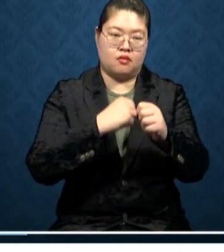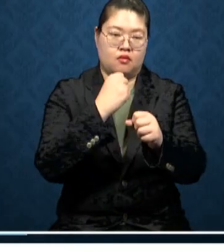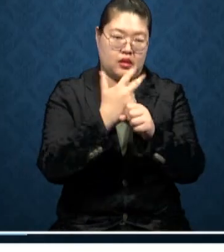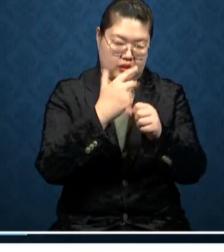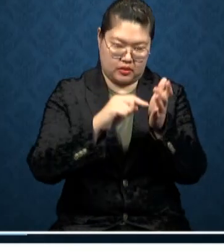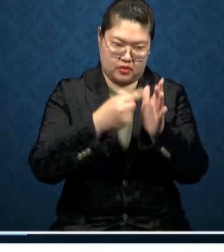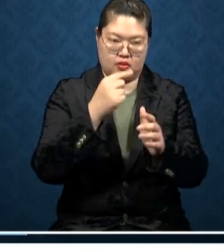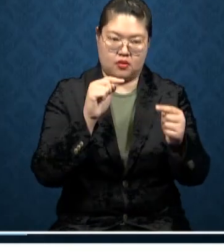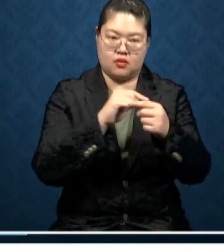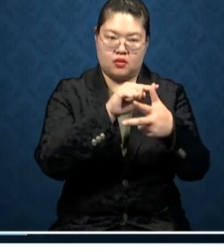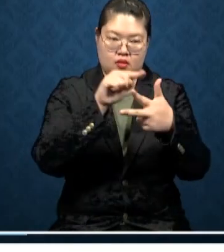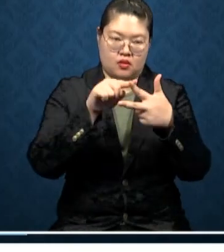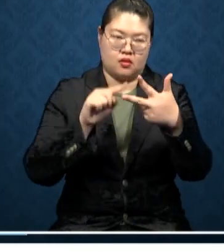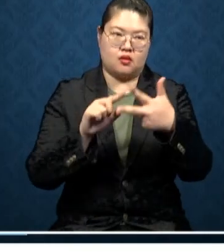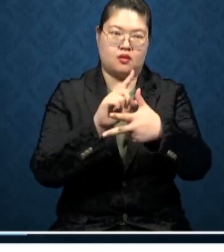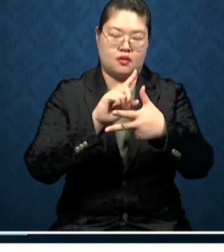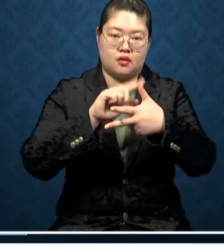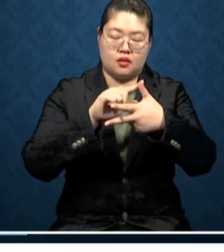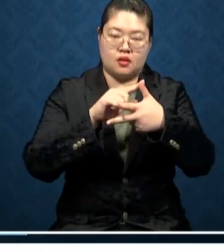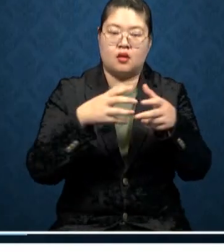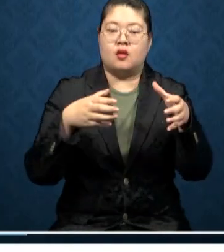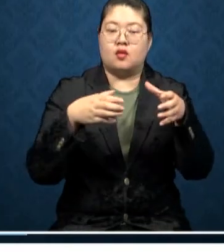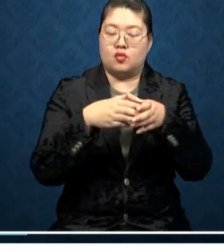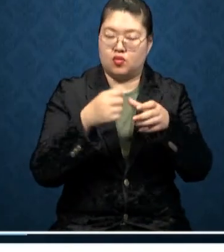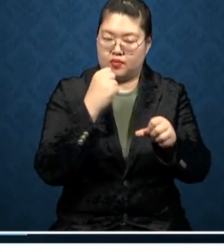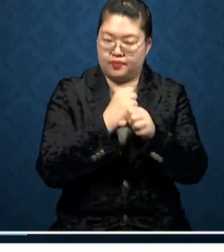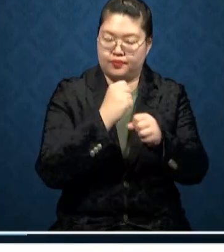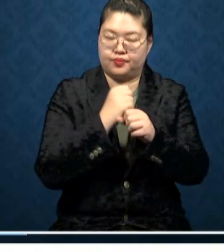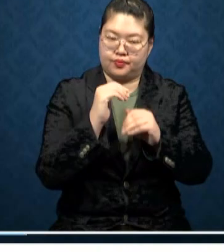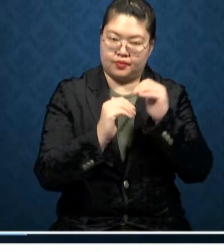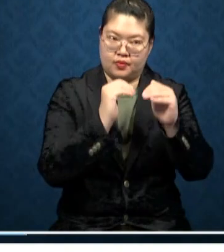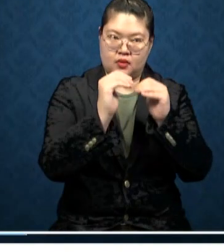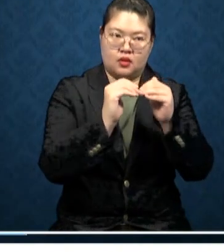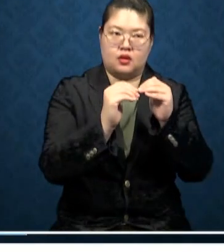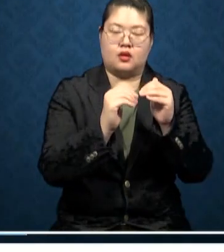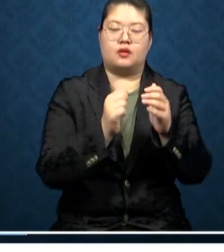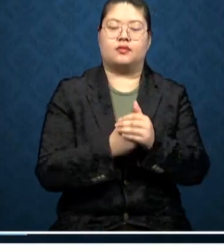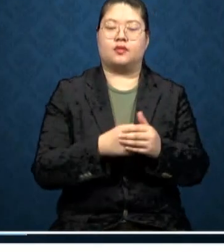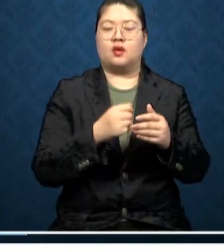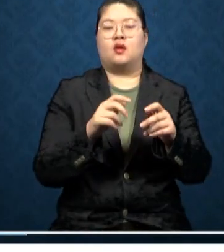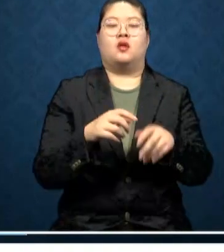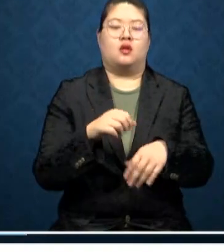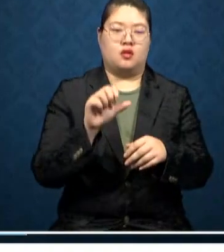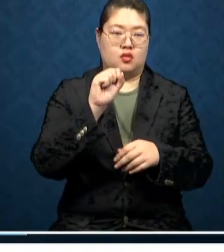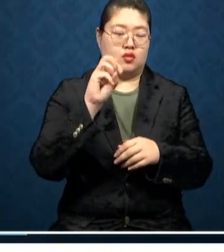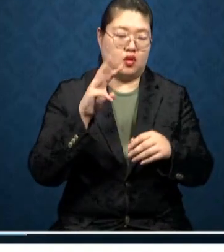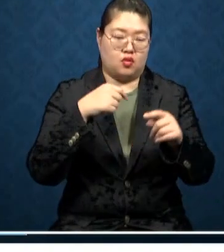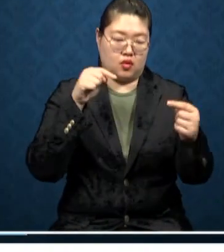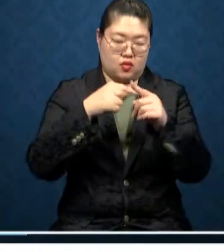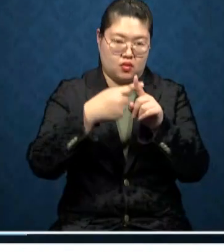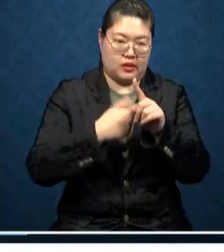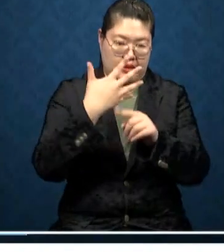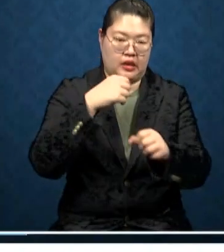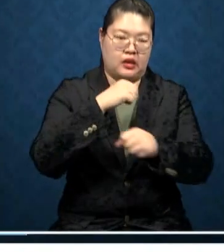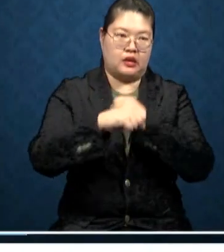3เรื่องเรื่องแรกคือการพัฒนาองค์กรแกนกลางหลังจากหมดวาระของวุฒิสภาในเดือนพฤษภาคม